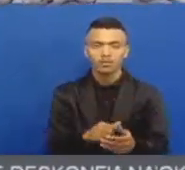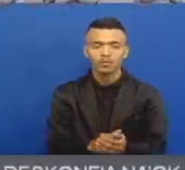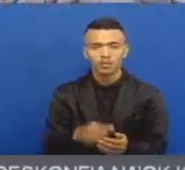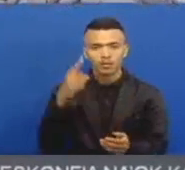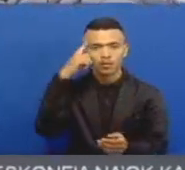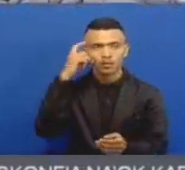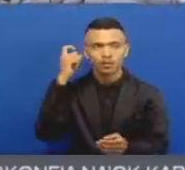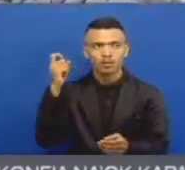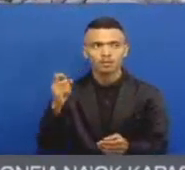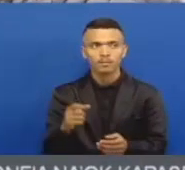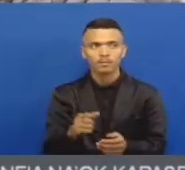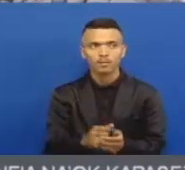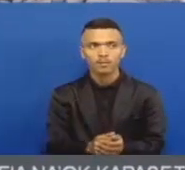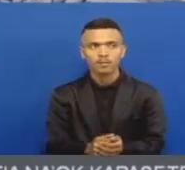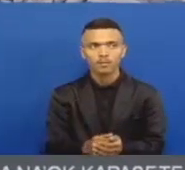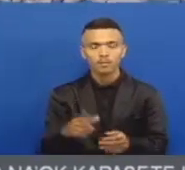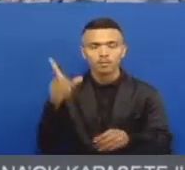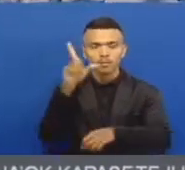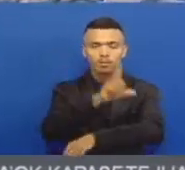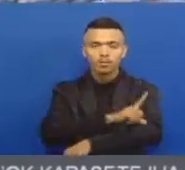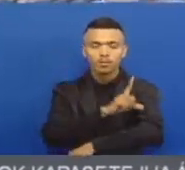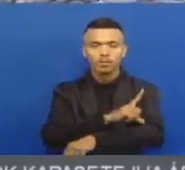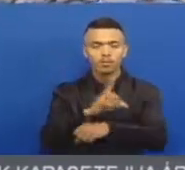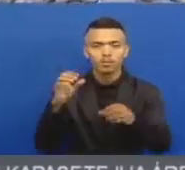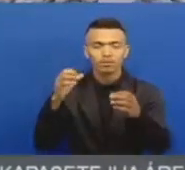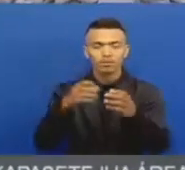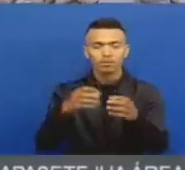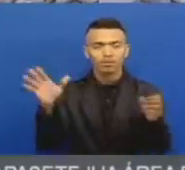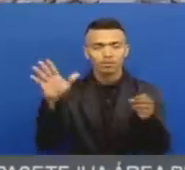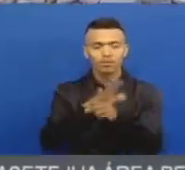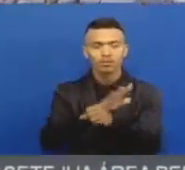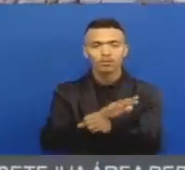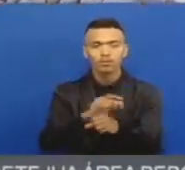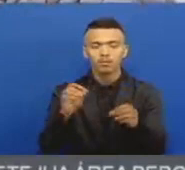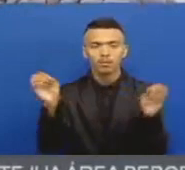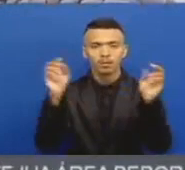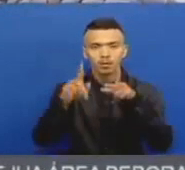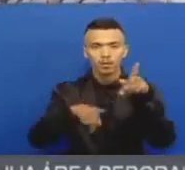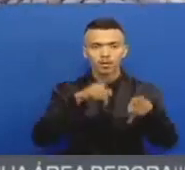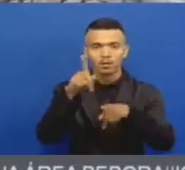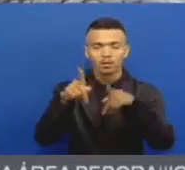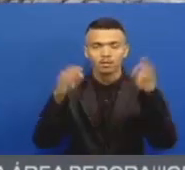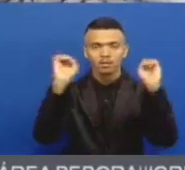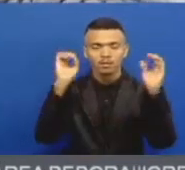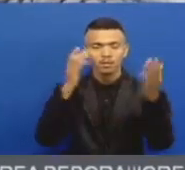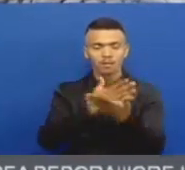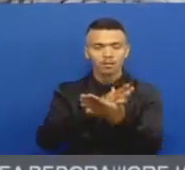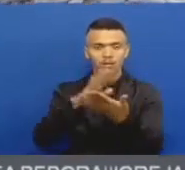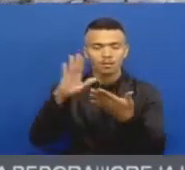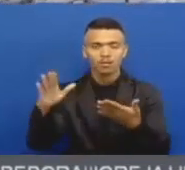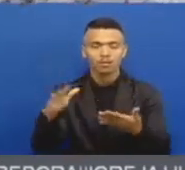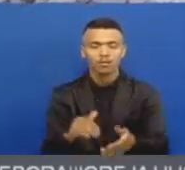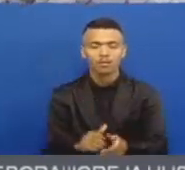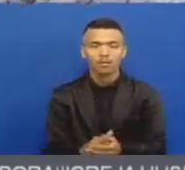tamba fika helasen. Lorong sapi dia mesti labok. Uluk yang saya memes, biritas na labok. Labok satu